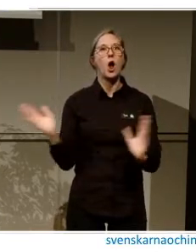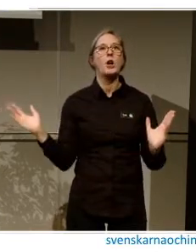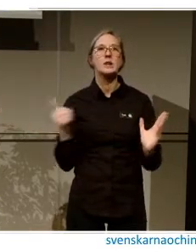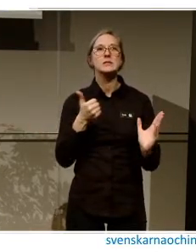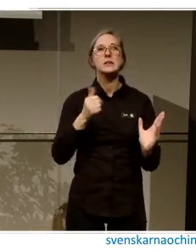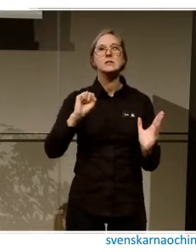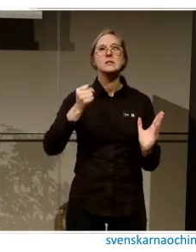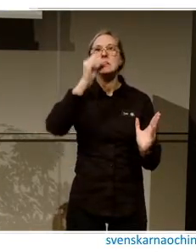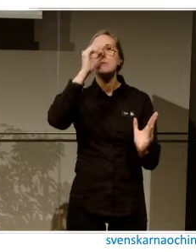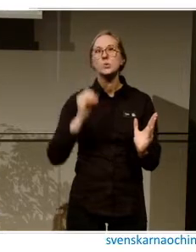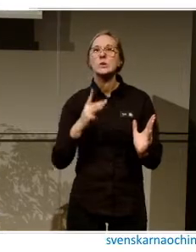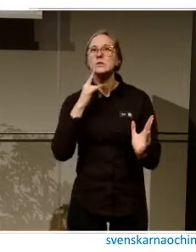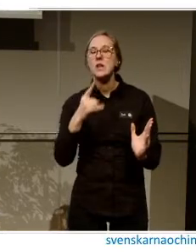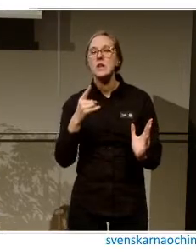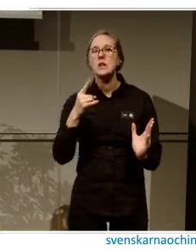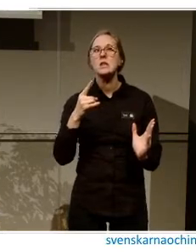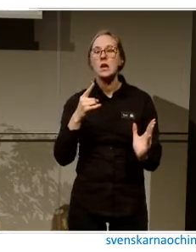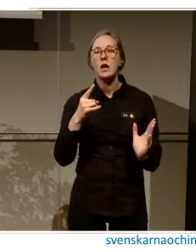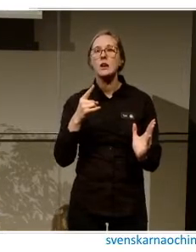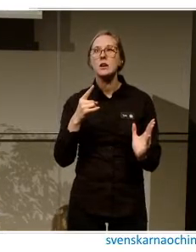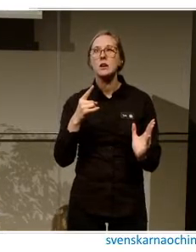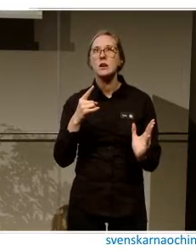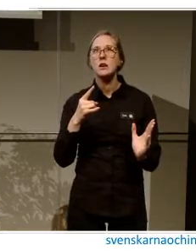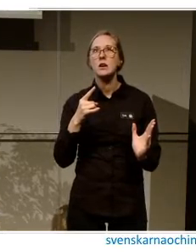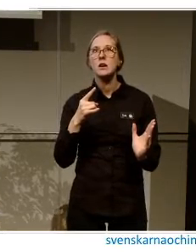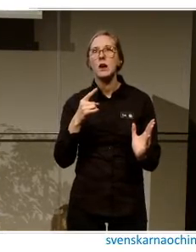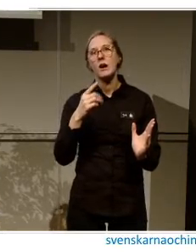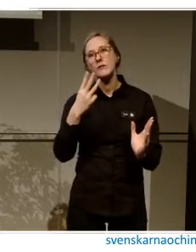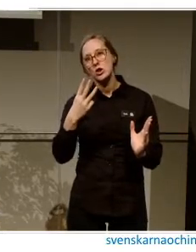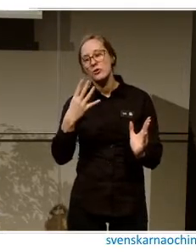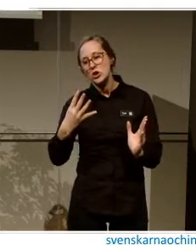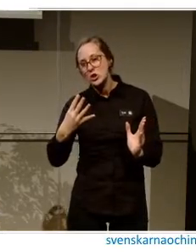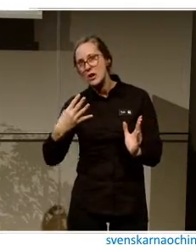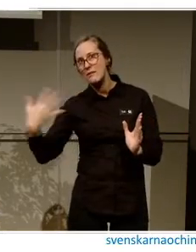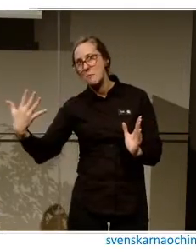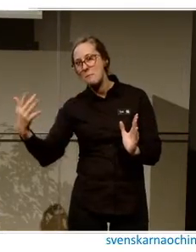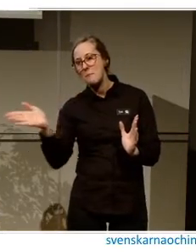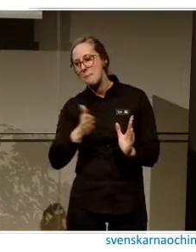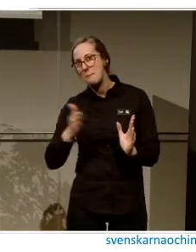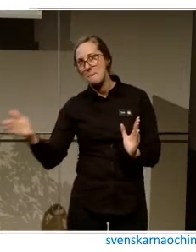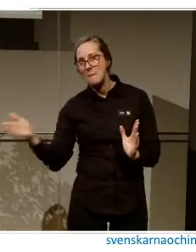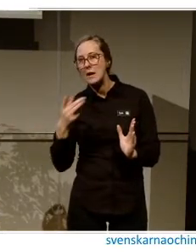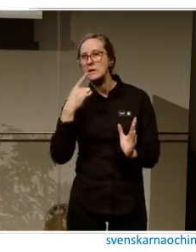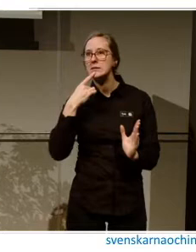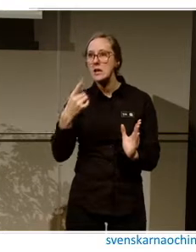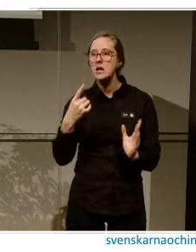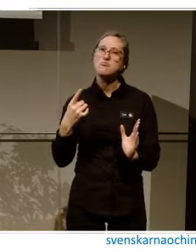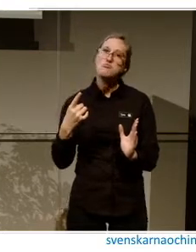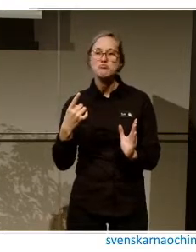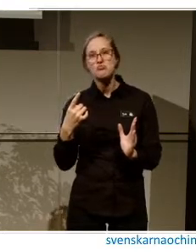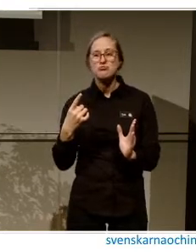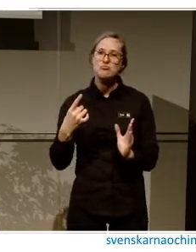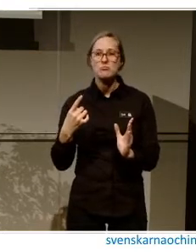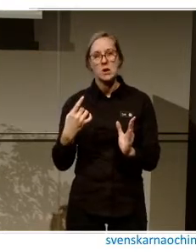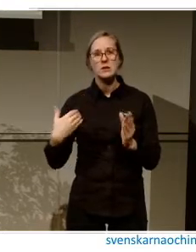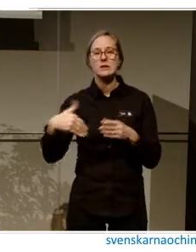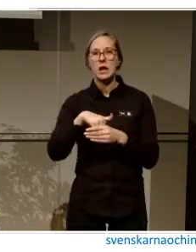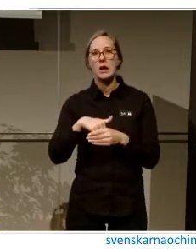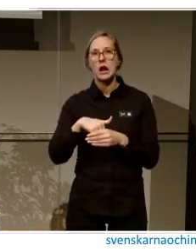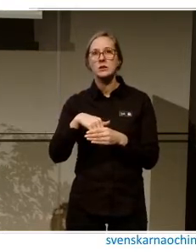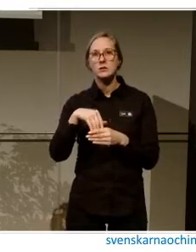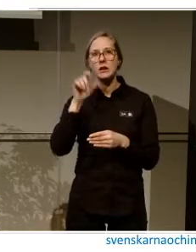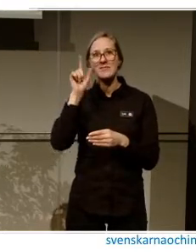69% som svarade en 4 eller 5 då, som känner sig delaktiga i samhället.